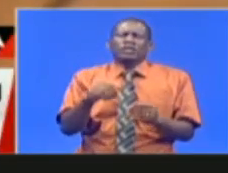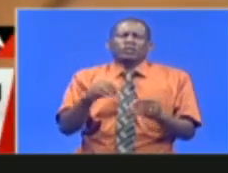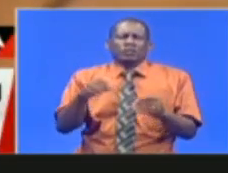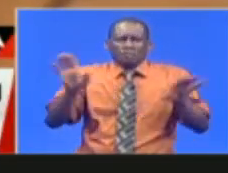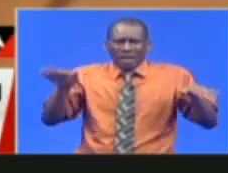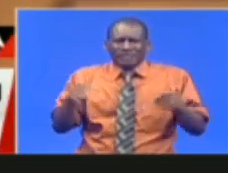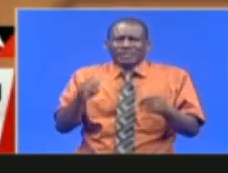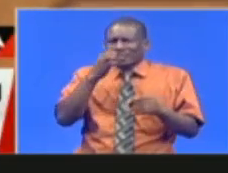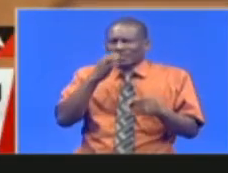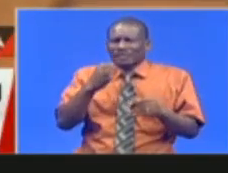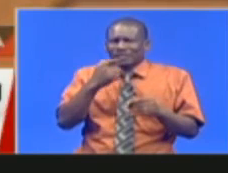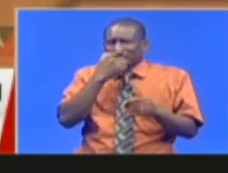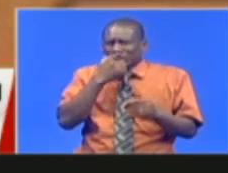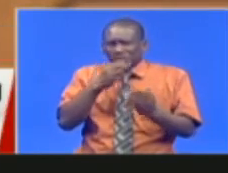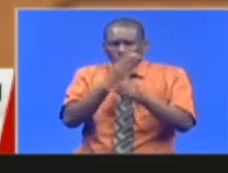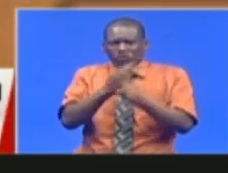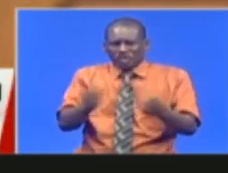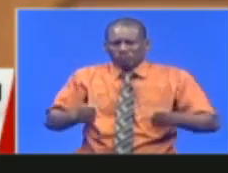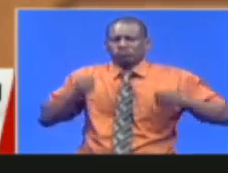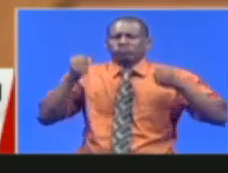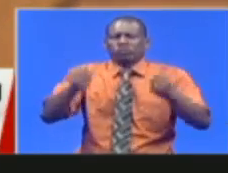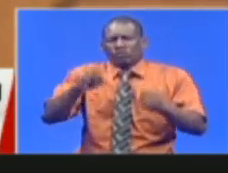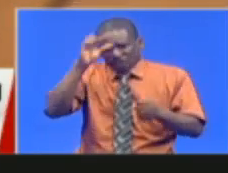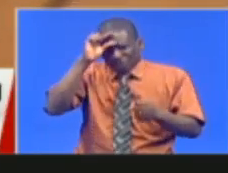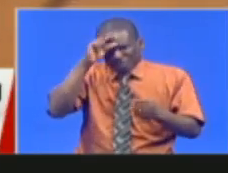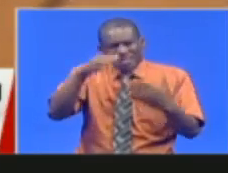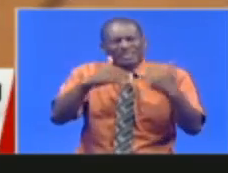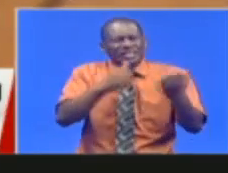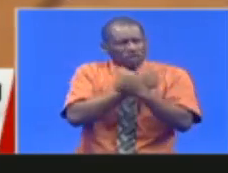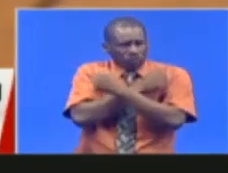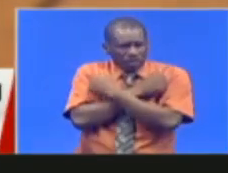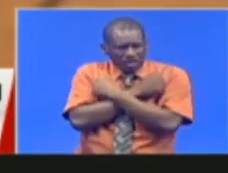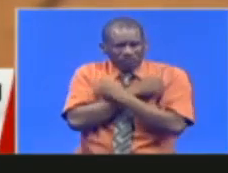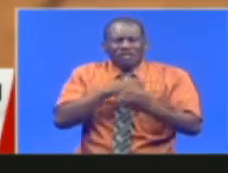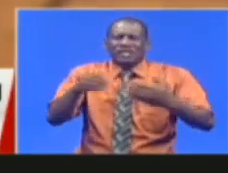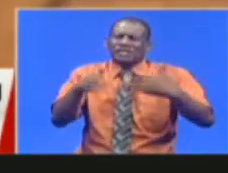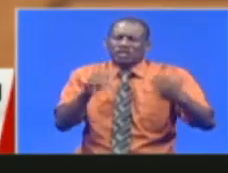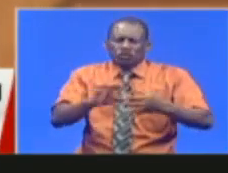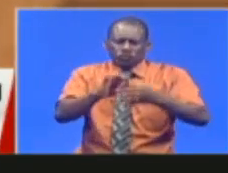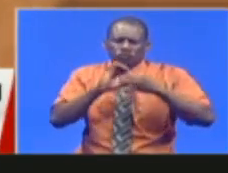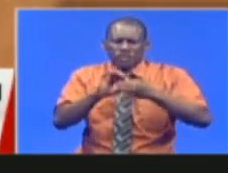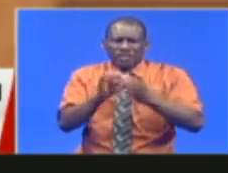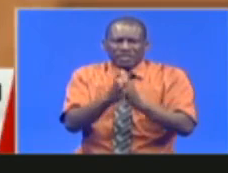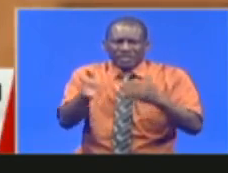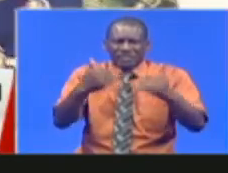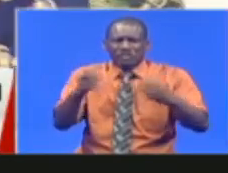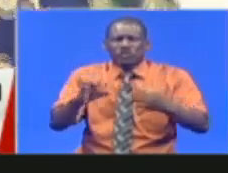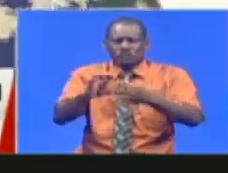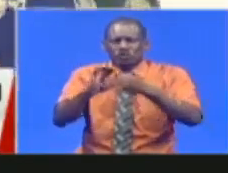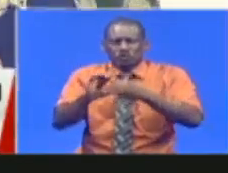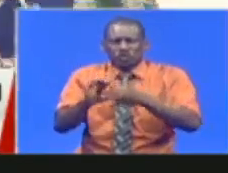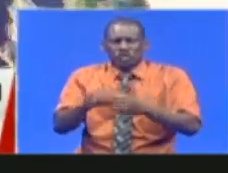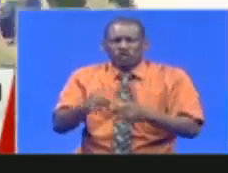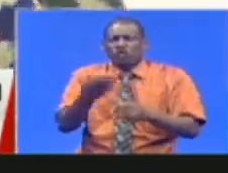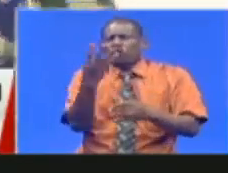kama trophy za serikali. Ni alama ya upendo, alama ya mshikamano, alama ya umoja wenu.